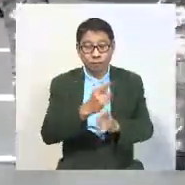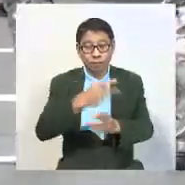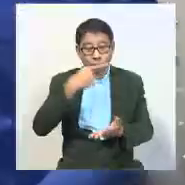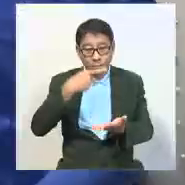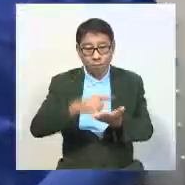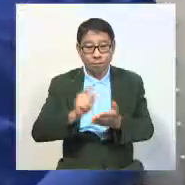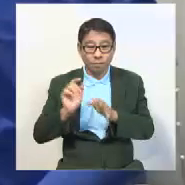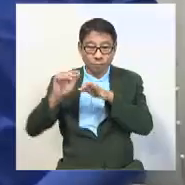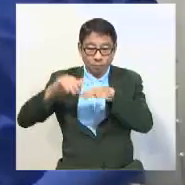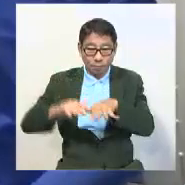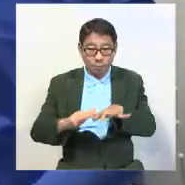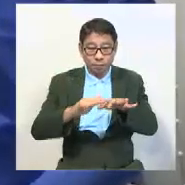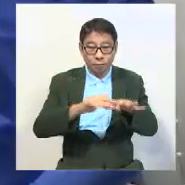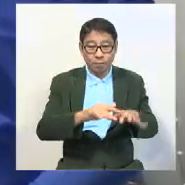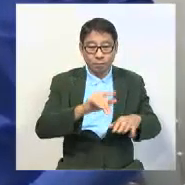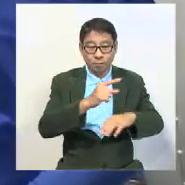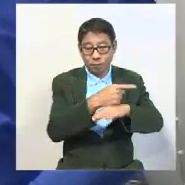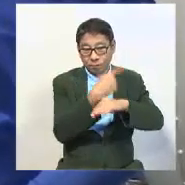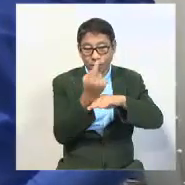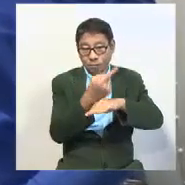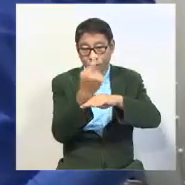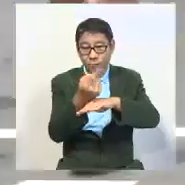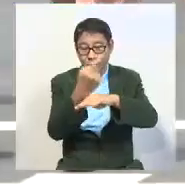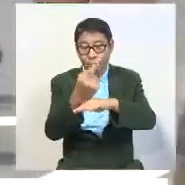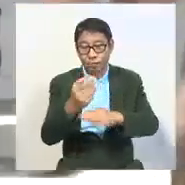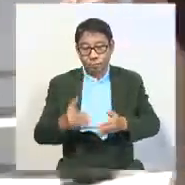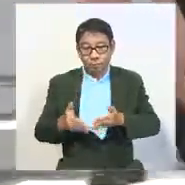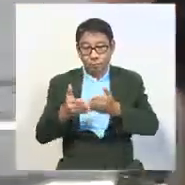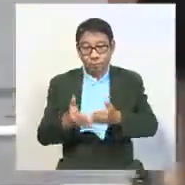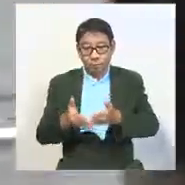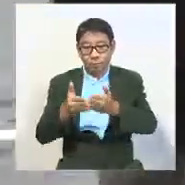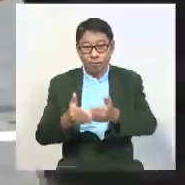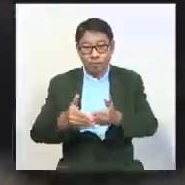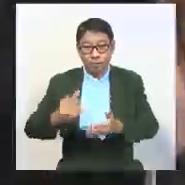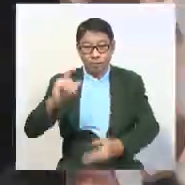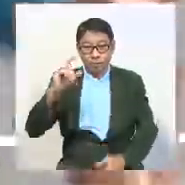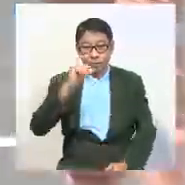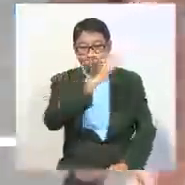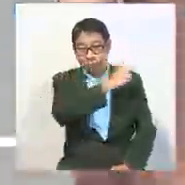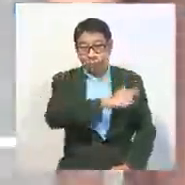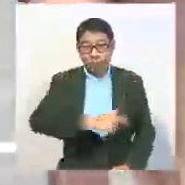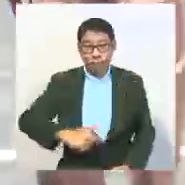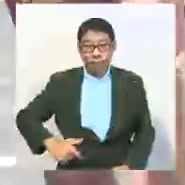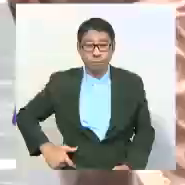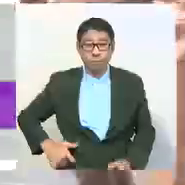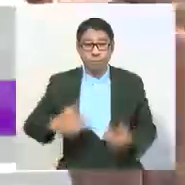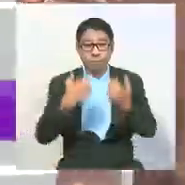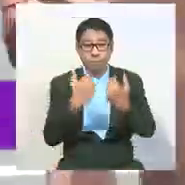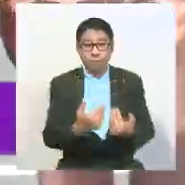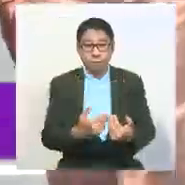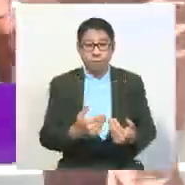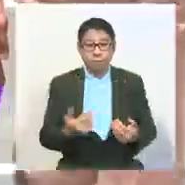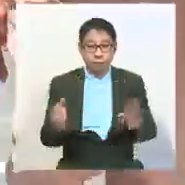ชาติทางทะเลเดินทางด้วยเฮลิคอปเตอร์ไปยังเรือหลวงอ่างทองเพื่อเป็นประธานในพิธีปิดการฝึกซ้อมประจ